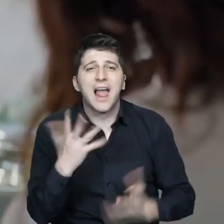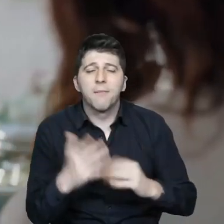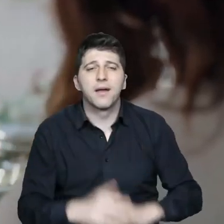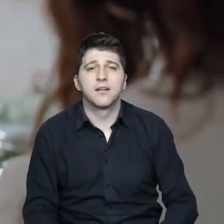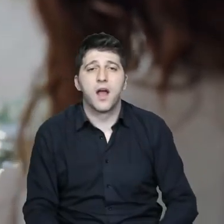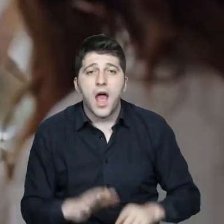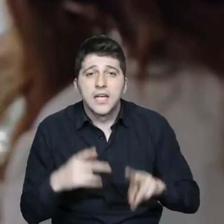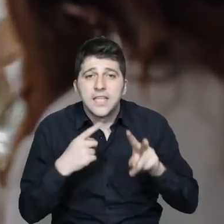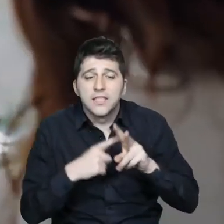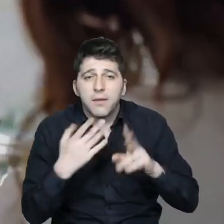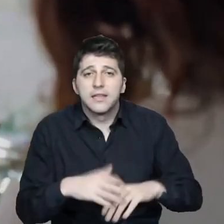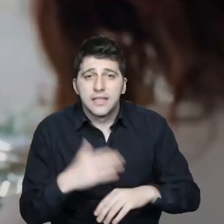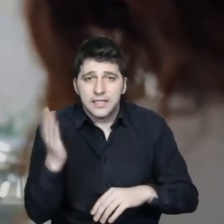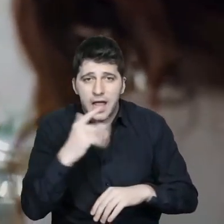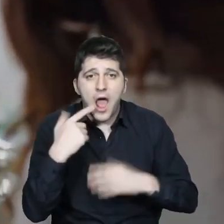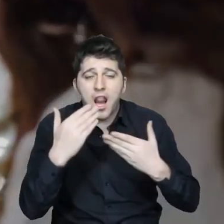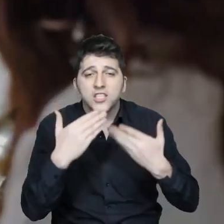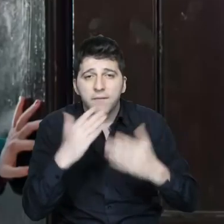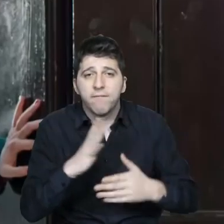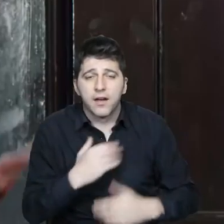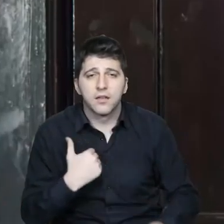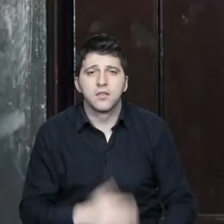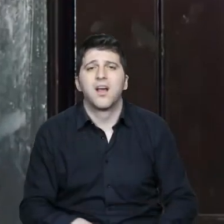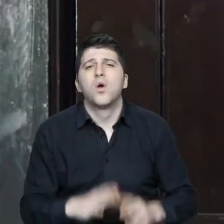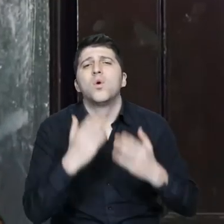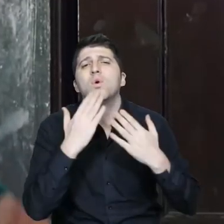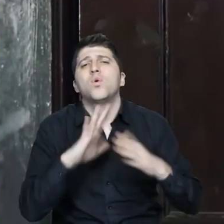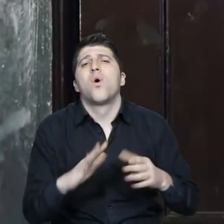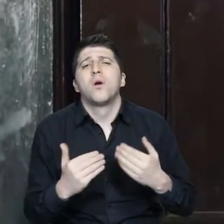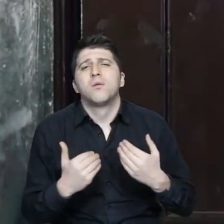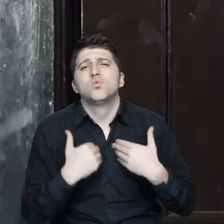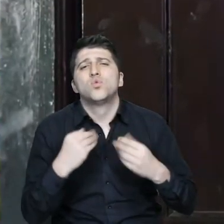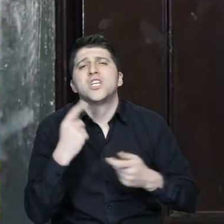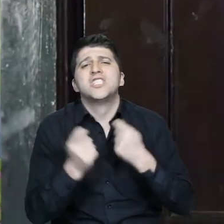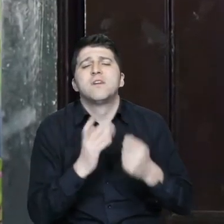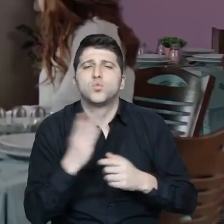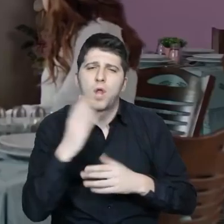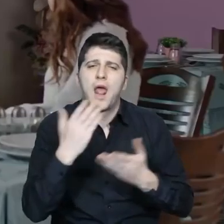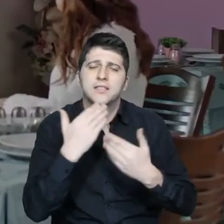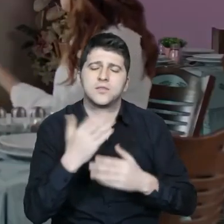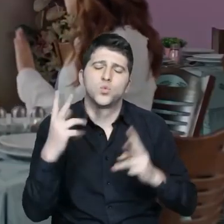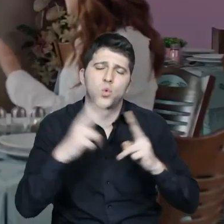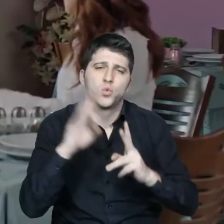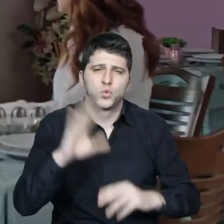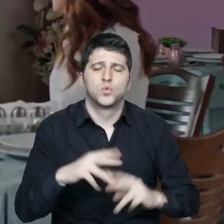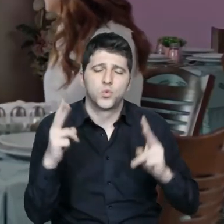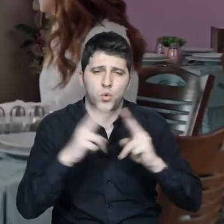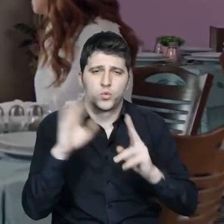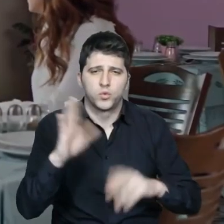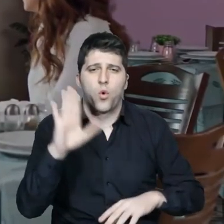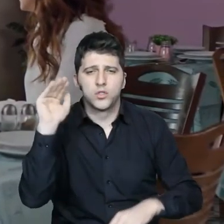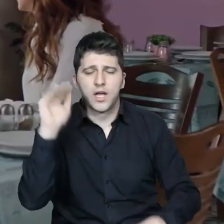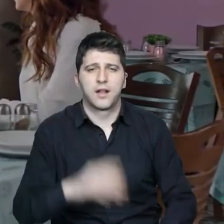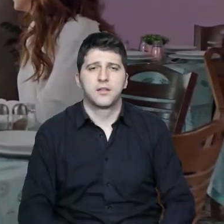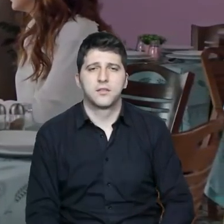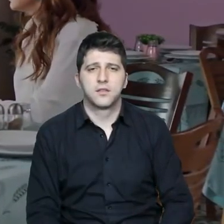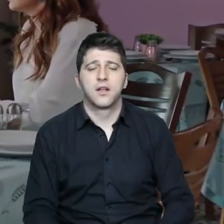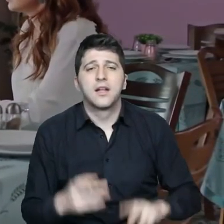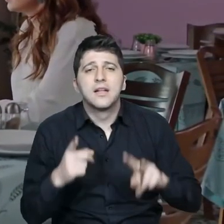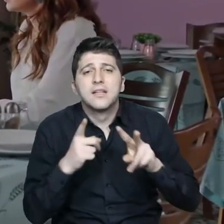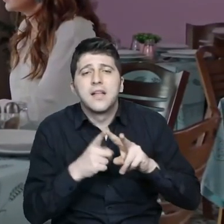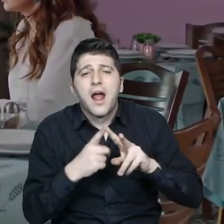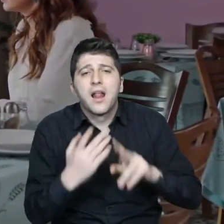Aa Kezban, gelsene anlatacaklarım var. Ay yok, benim çok işim var. Sen bana sonra anlatırsın. Hadi görüşürüz. Görüşürüz. Hoşça kal. Ay